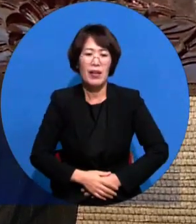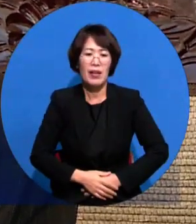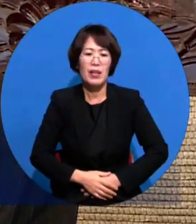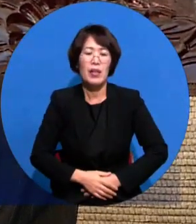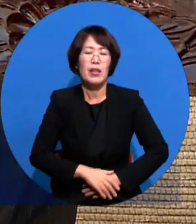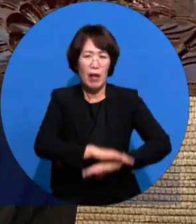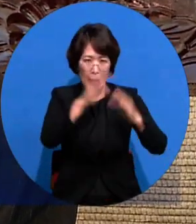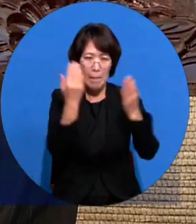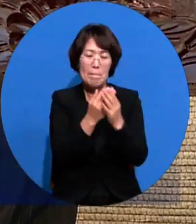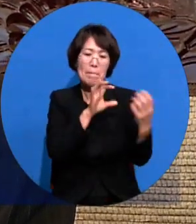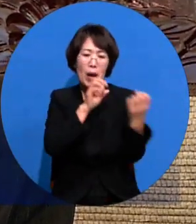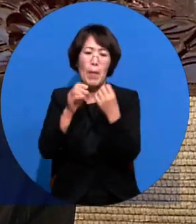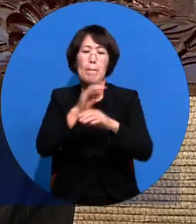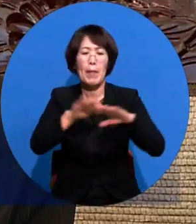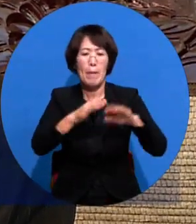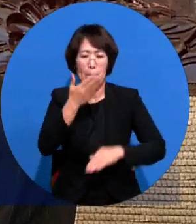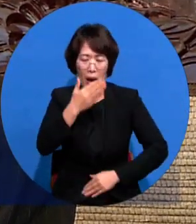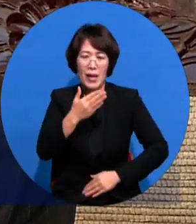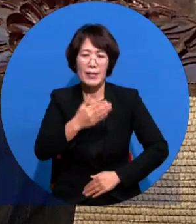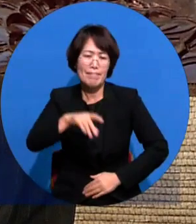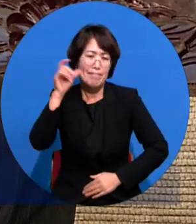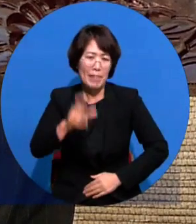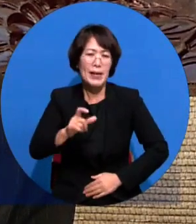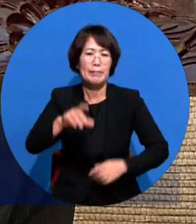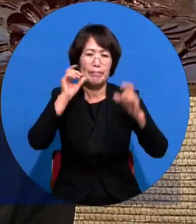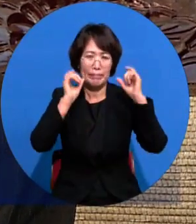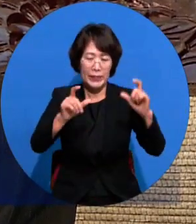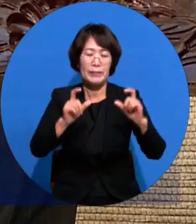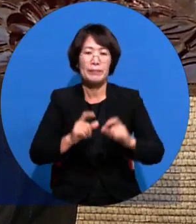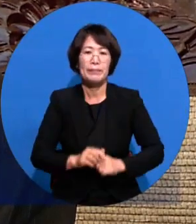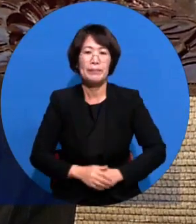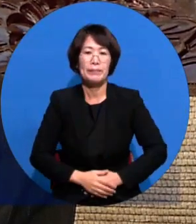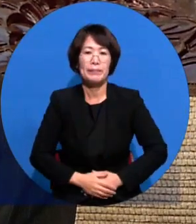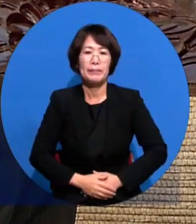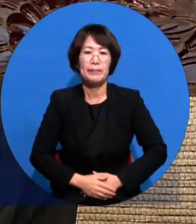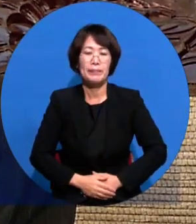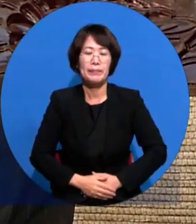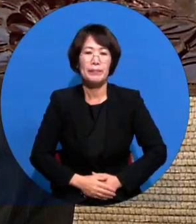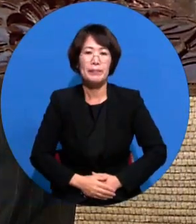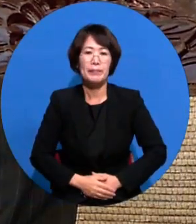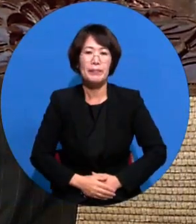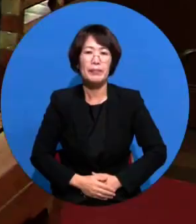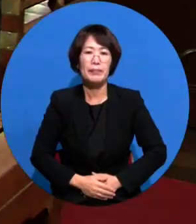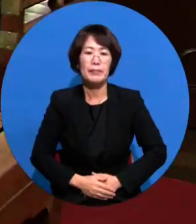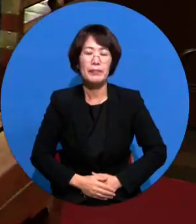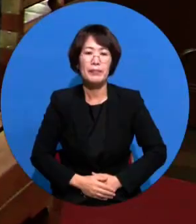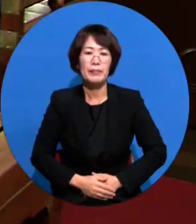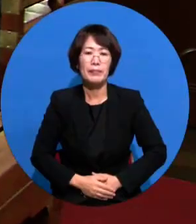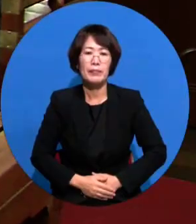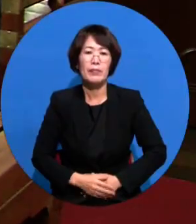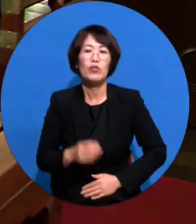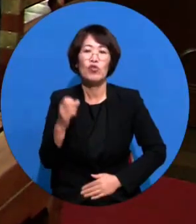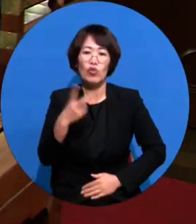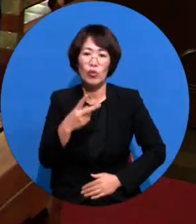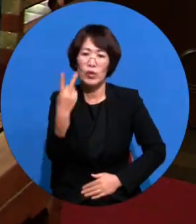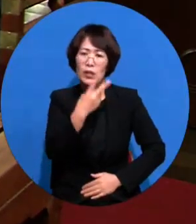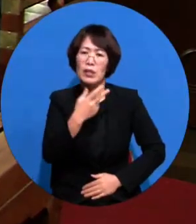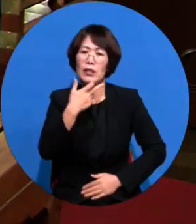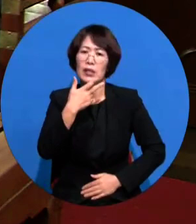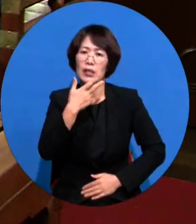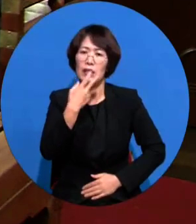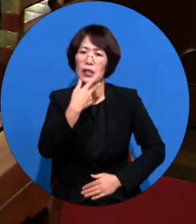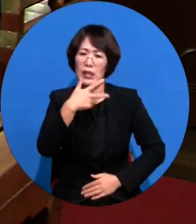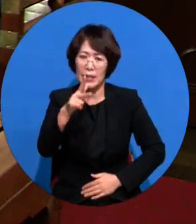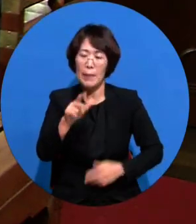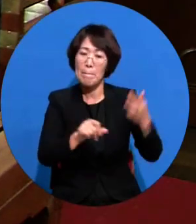대화로서 모든 것을 풀어한다는 것을 이 자리에 박아서 강력히 주장하고 하는 것입니다. 그리고 2007년